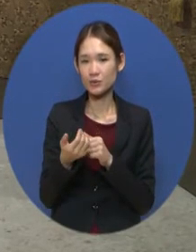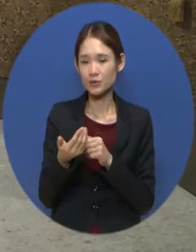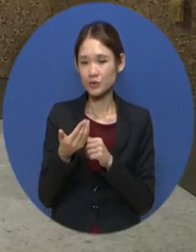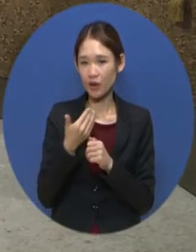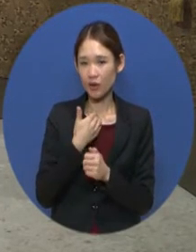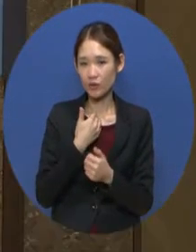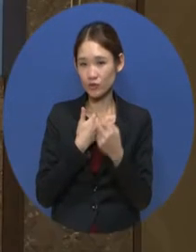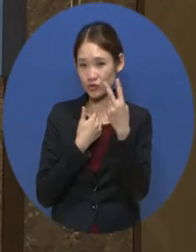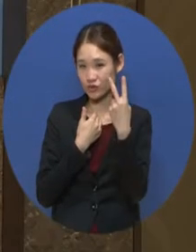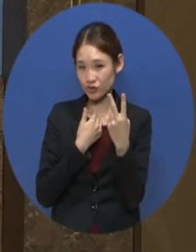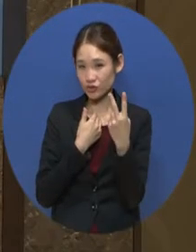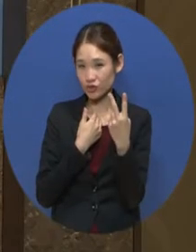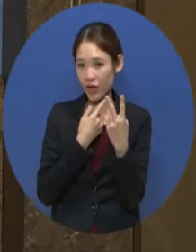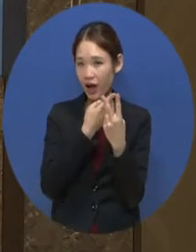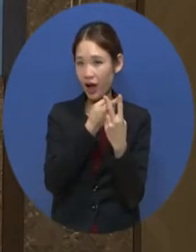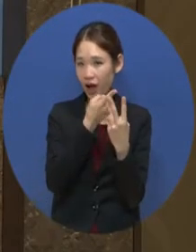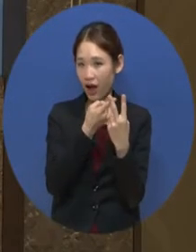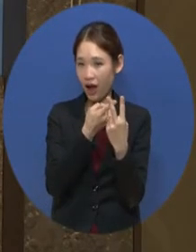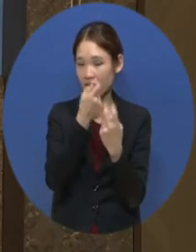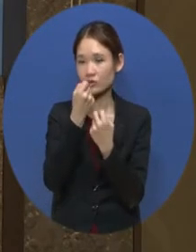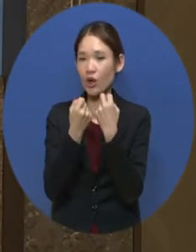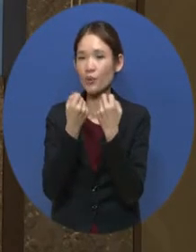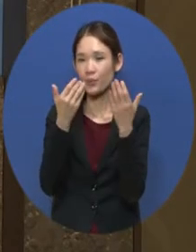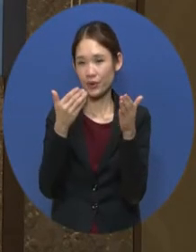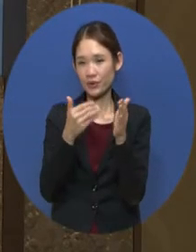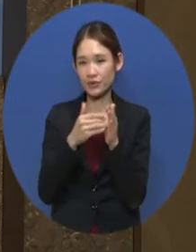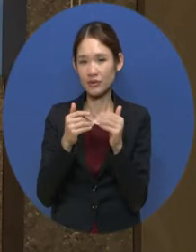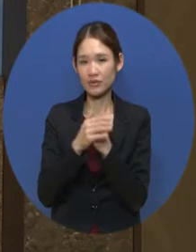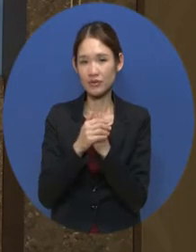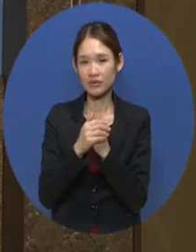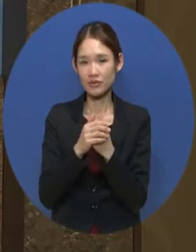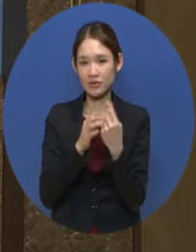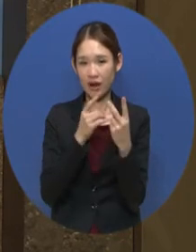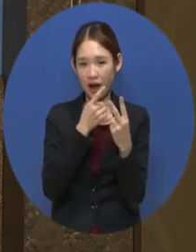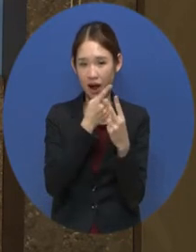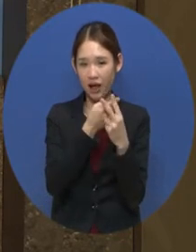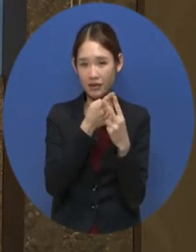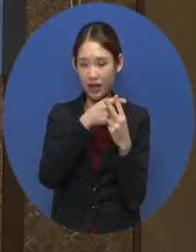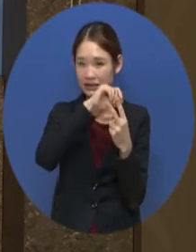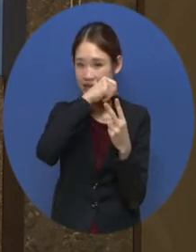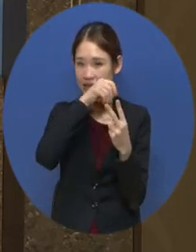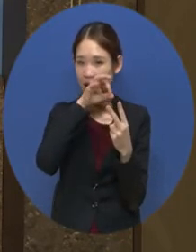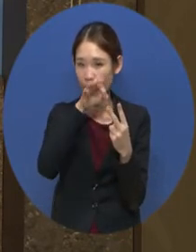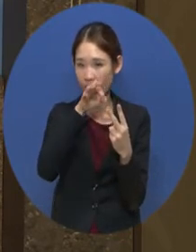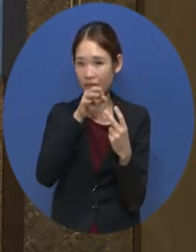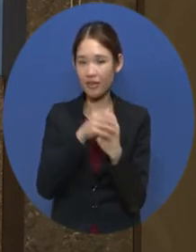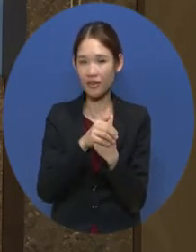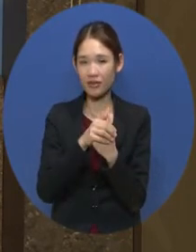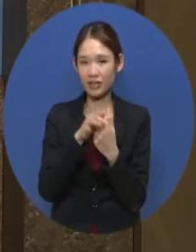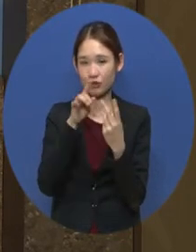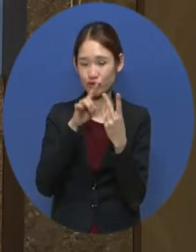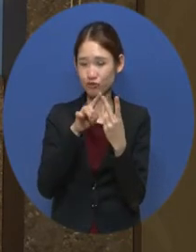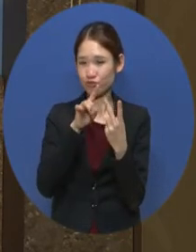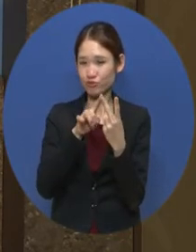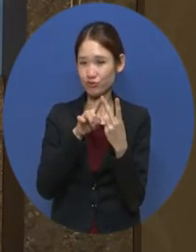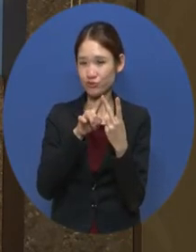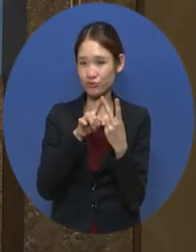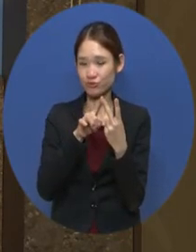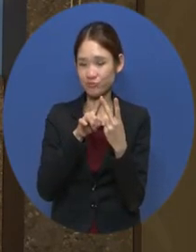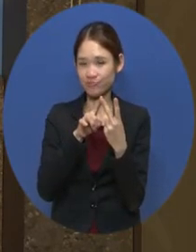기관에서는 이제 앞서 크게 두 개를 말씀드렸잖아요. 네. 하나는 재원에 대한 부분, 예. 하나는